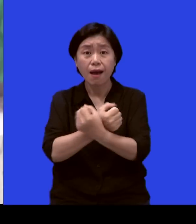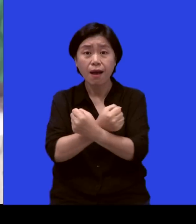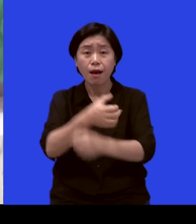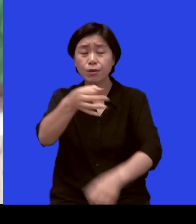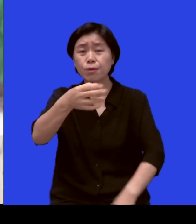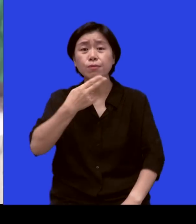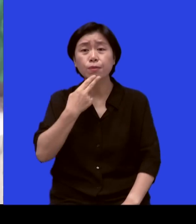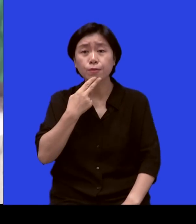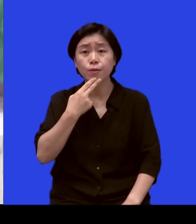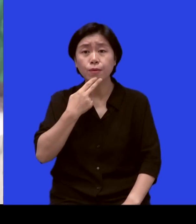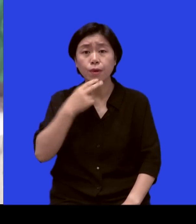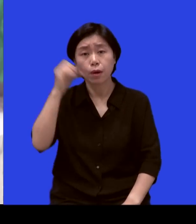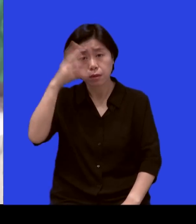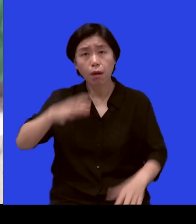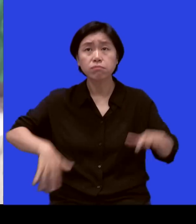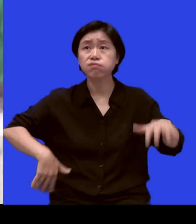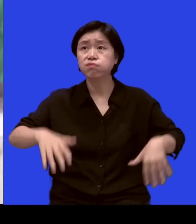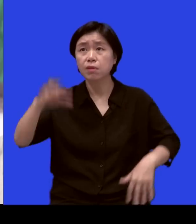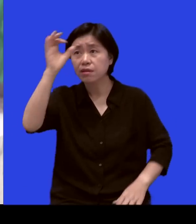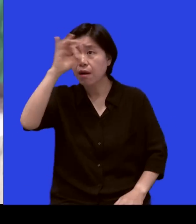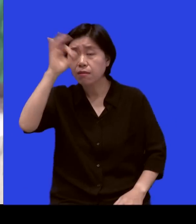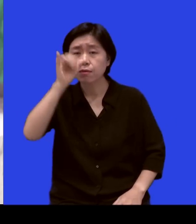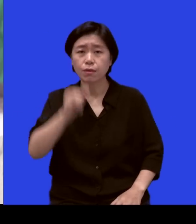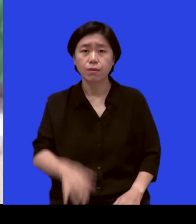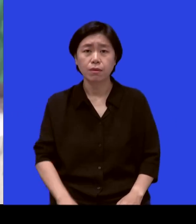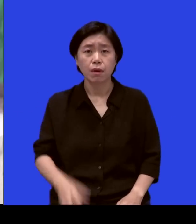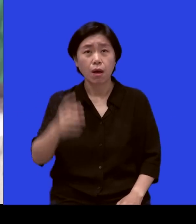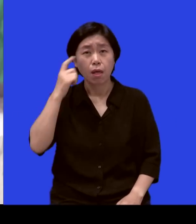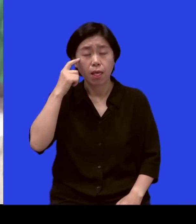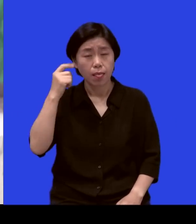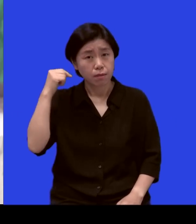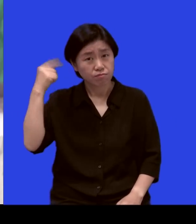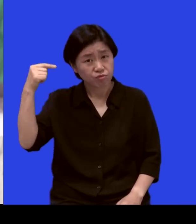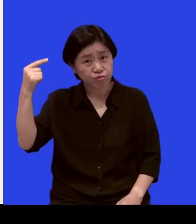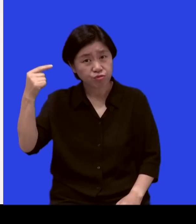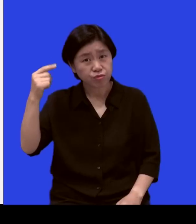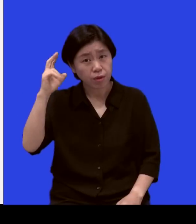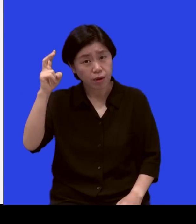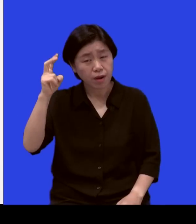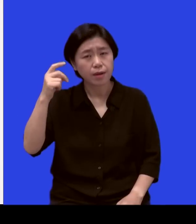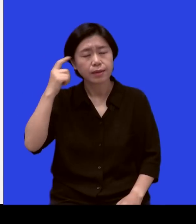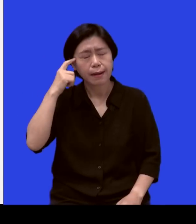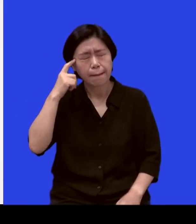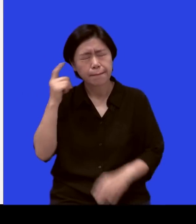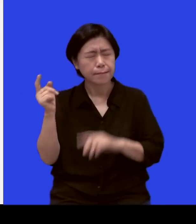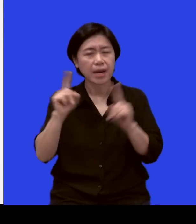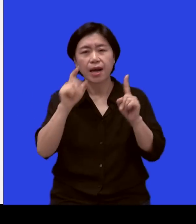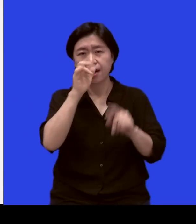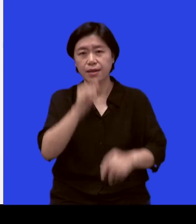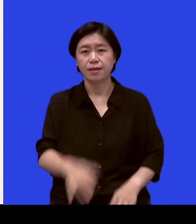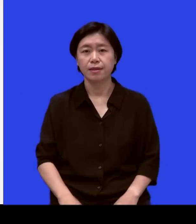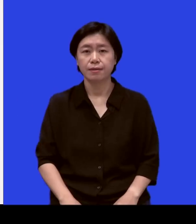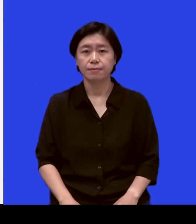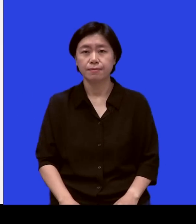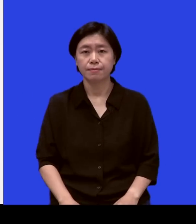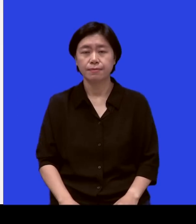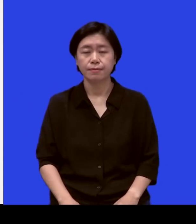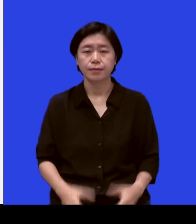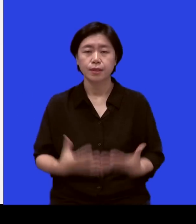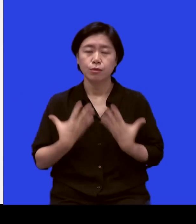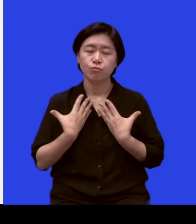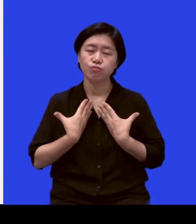돌아다니는 거예요. 그게 너 미쳤구나. 내가 제정신이냐? 그때 제가 그래서 절망하게